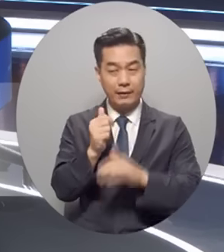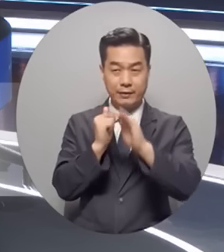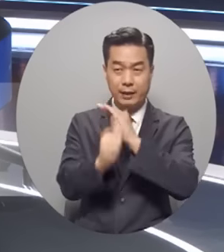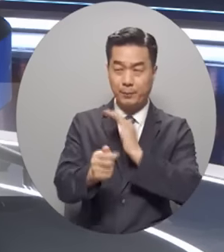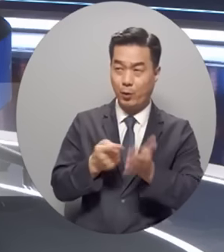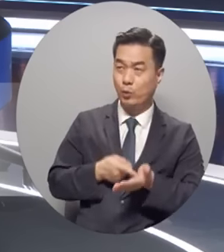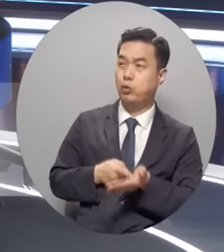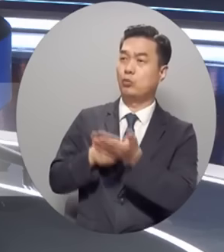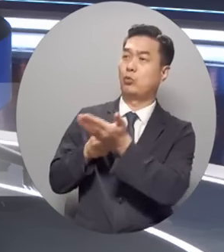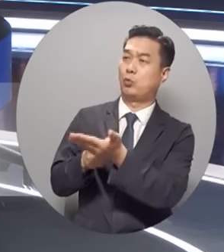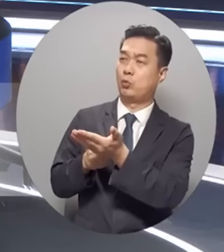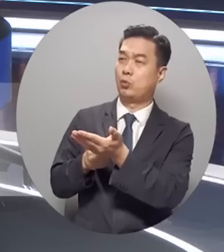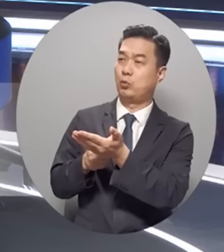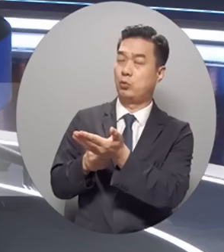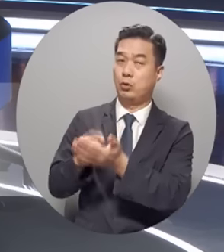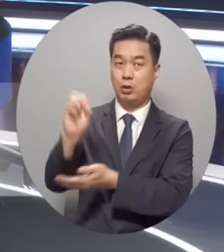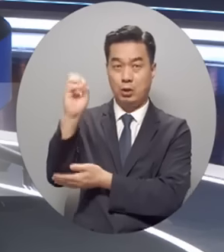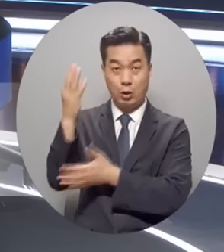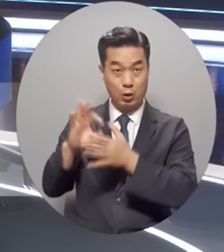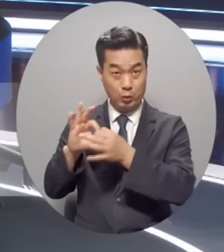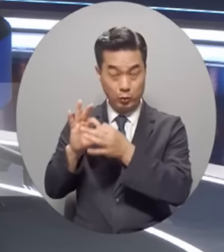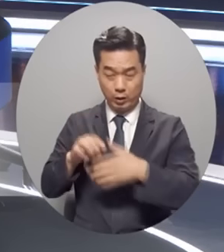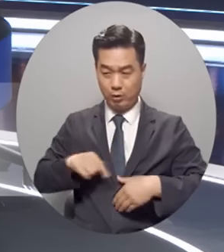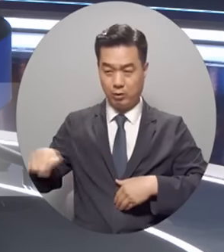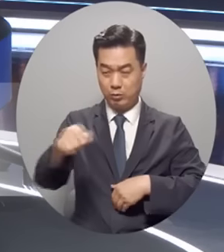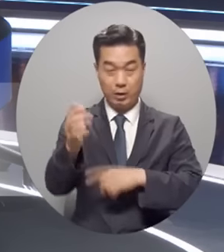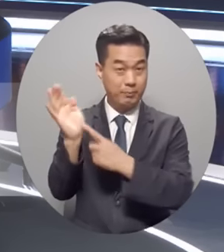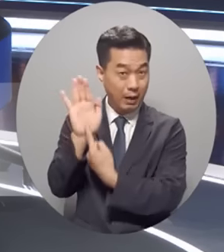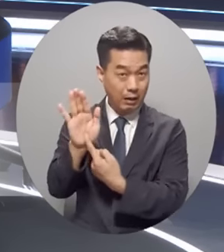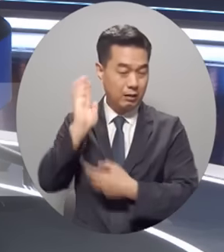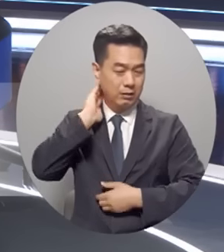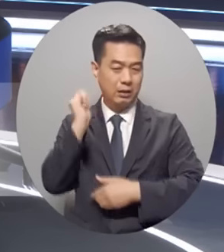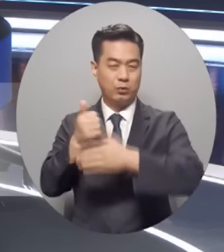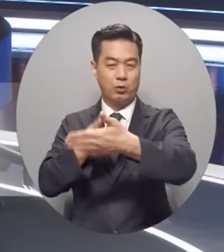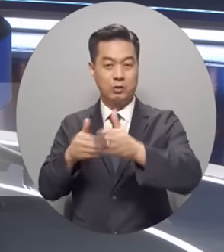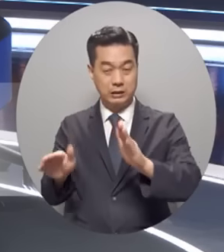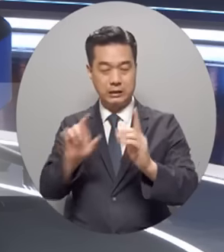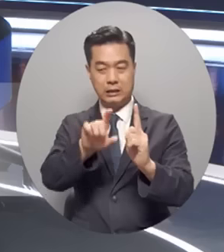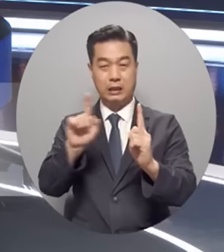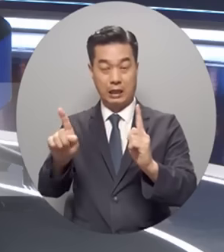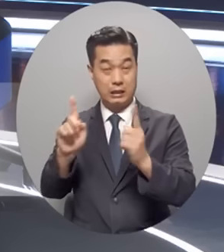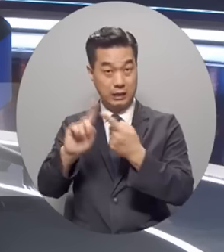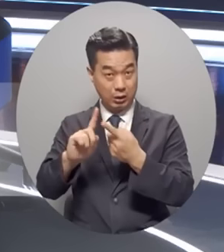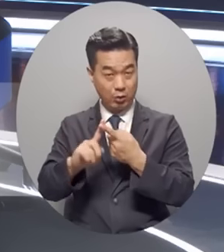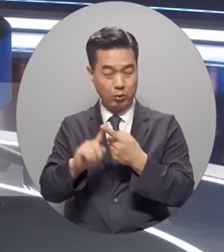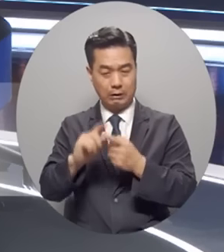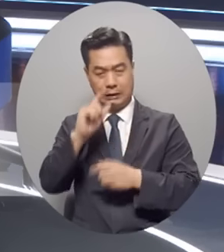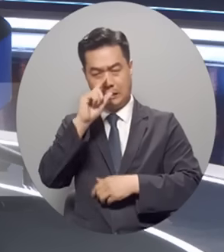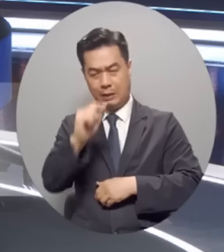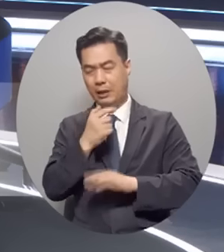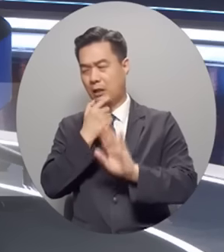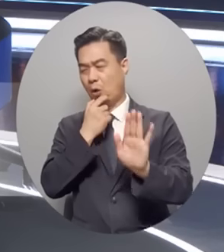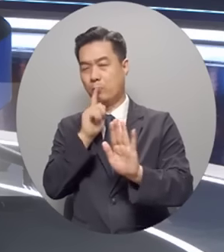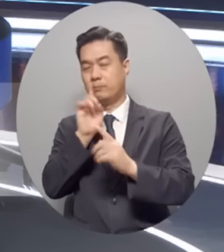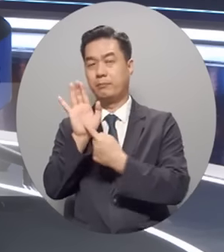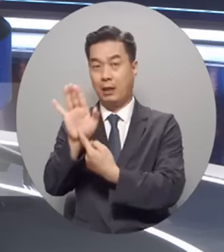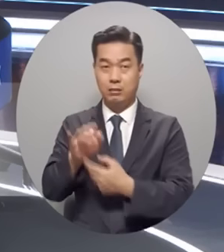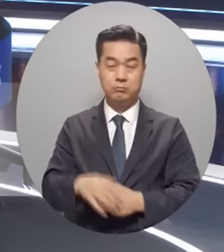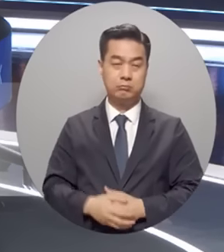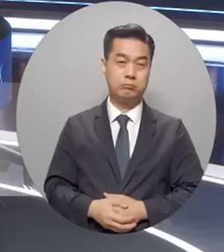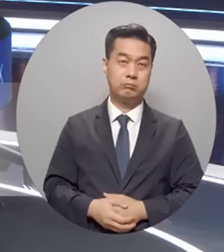요청했다 얘기는 언론을 통해서 알려졌고요 또 대통령이 실은 독대에 대해서 극히 예민하게 거부감을 보이고 그니까